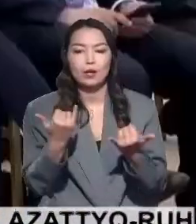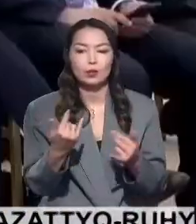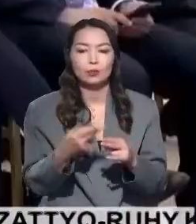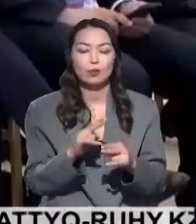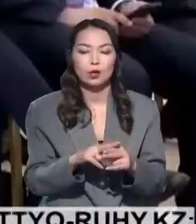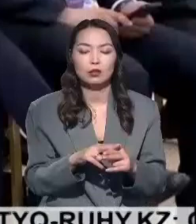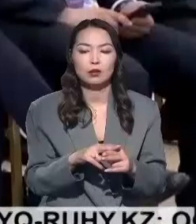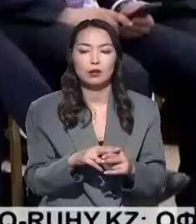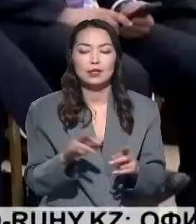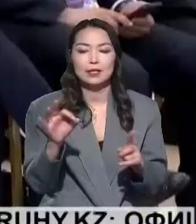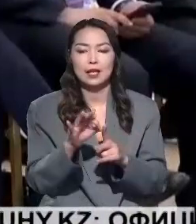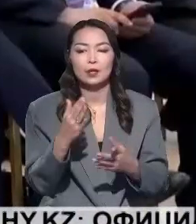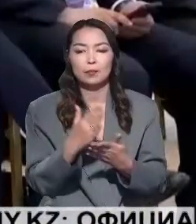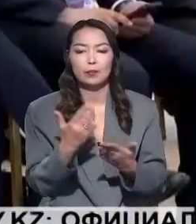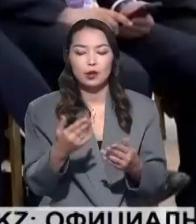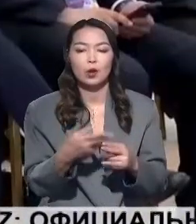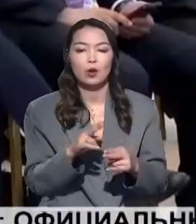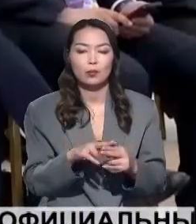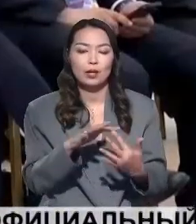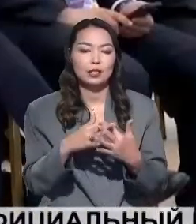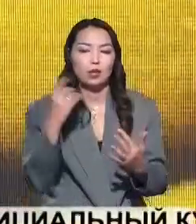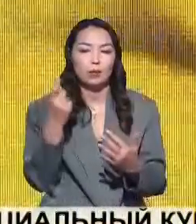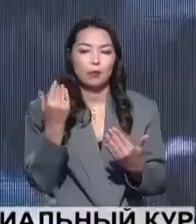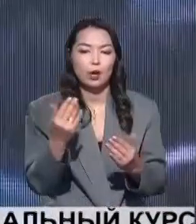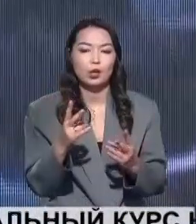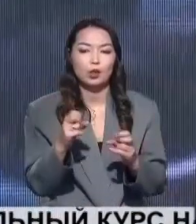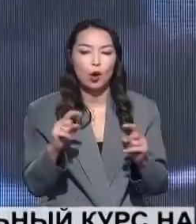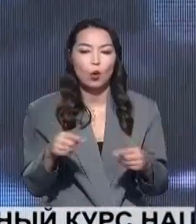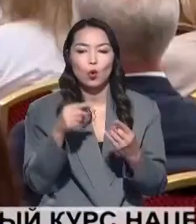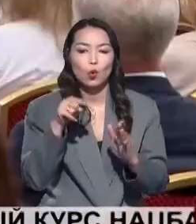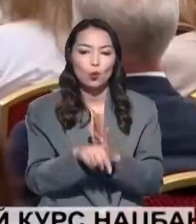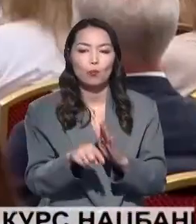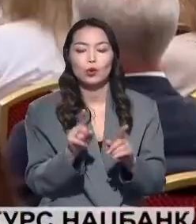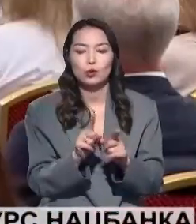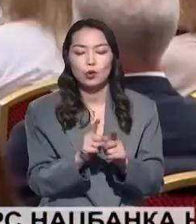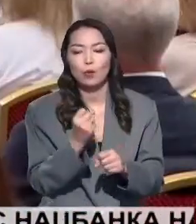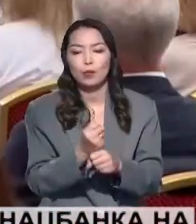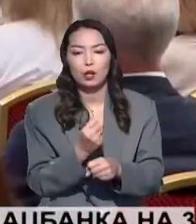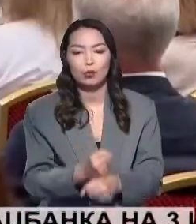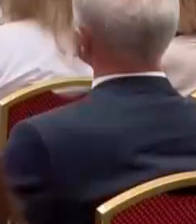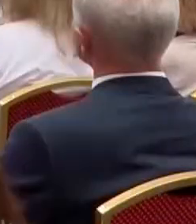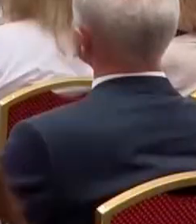собой цель вывести отрасль сельского хозяйства на уровень глубокой переработки.